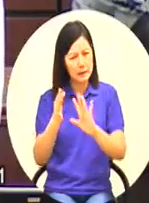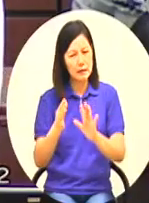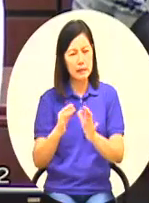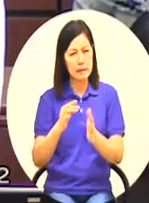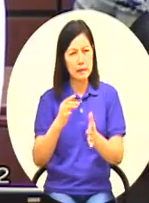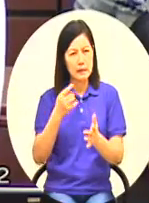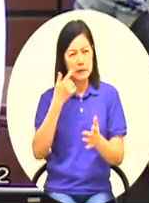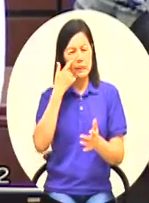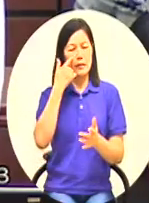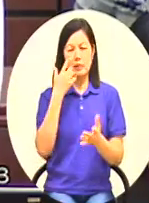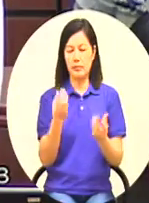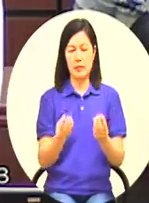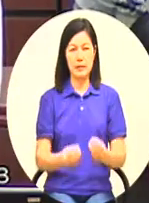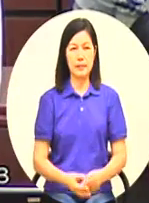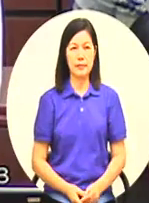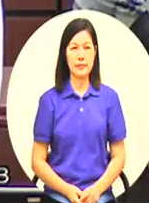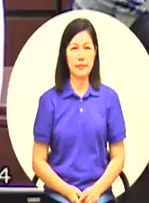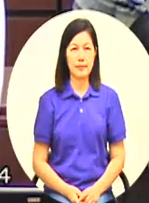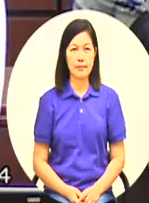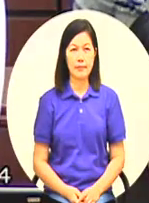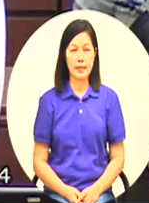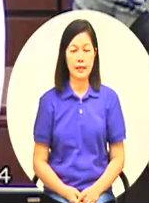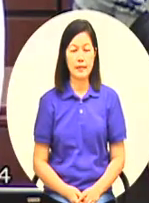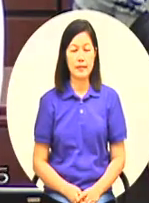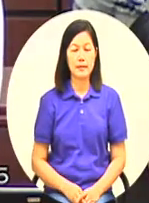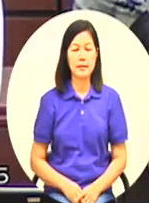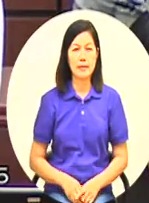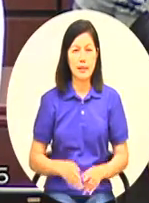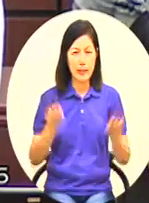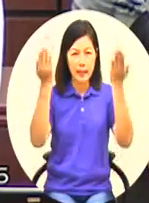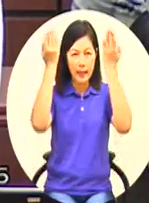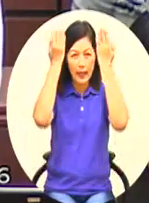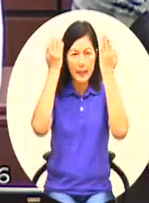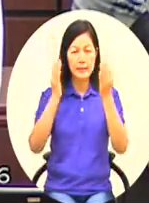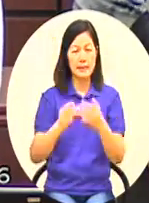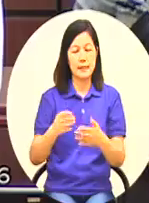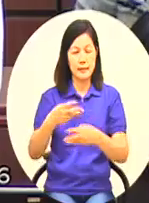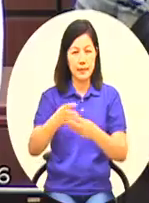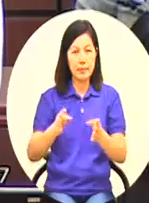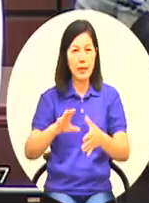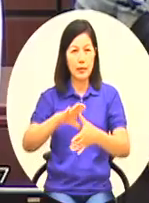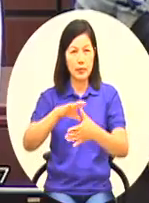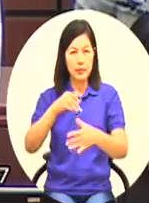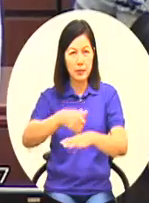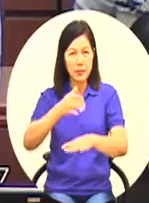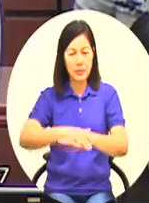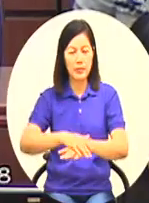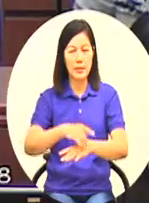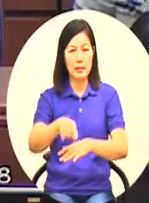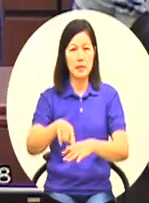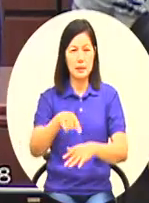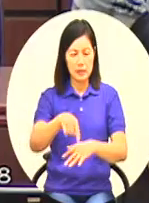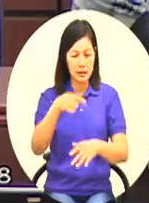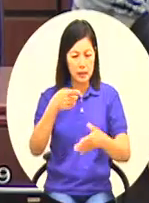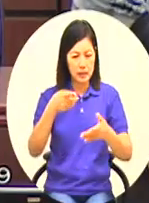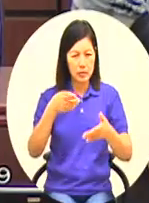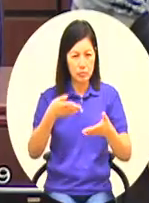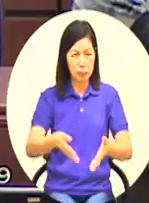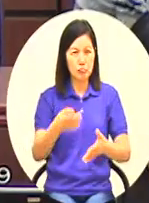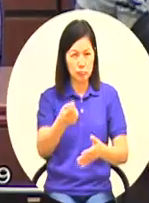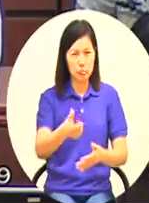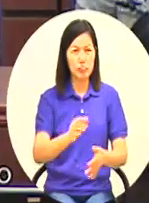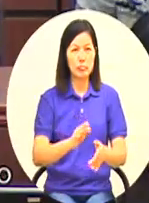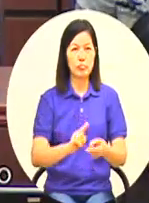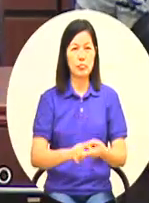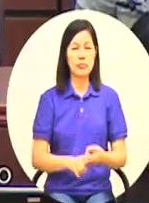为它都是一个以埃及斑蚊跟白线斑蚊为传染，尤其是在我们高雄来讲，埃斑是我们的重点，所以事实上